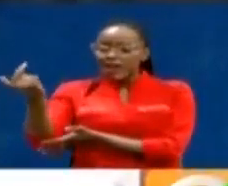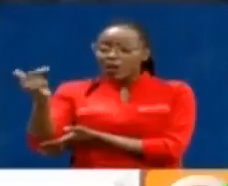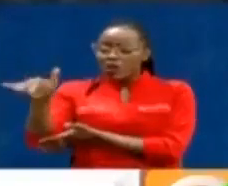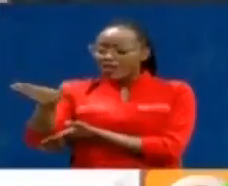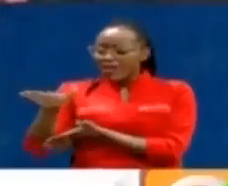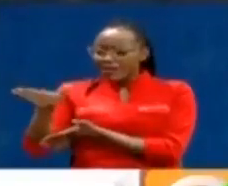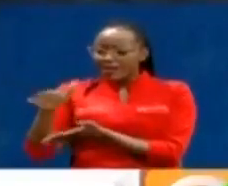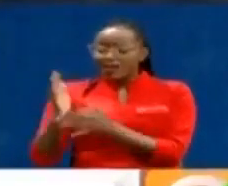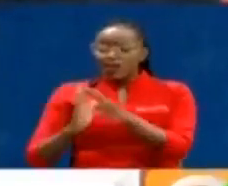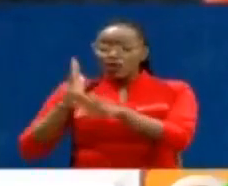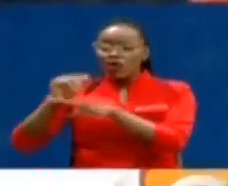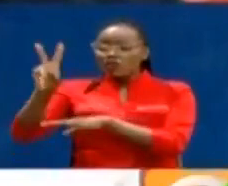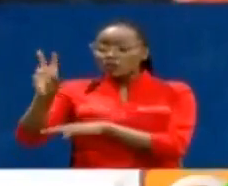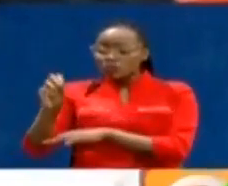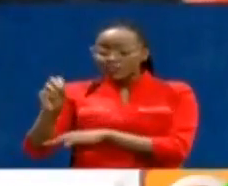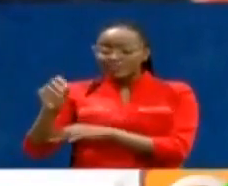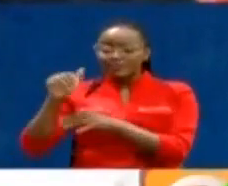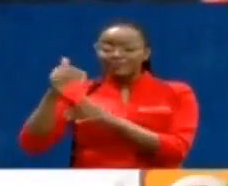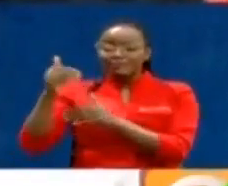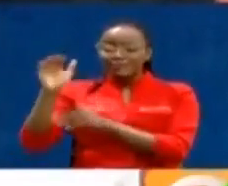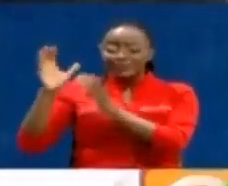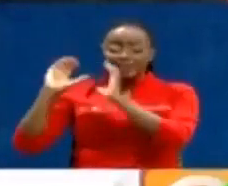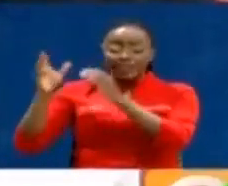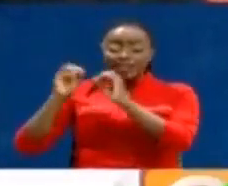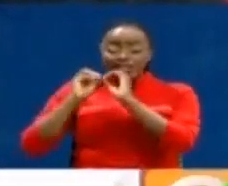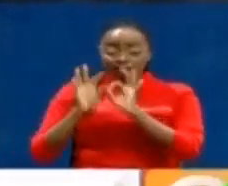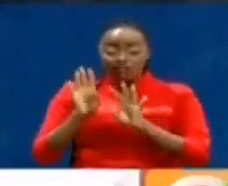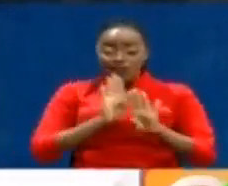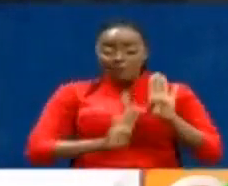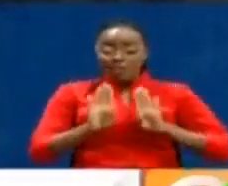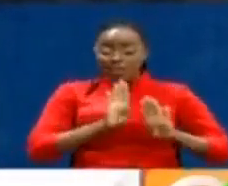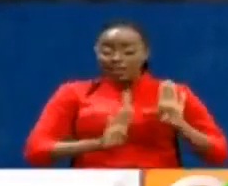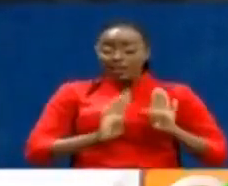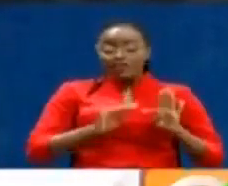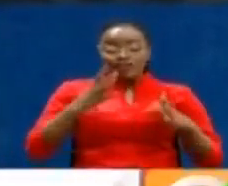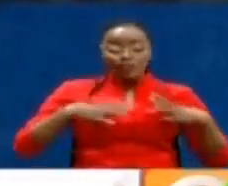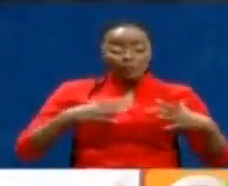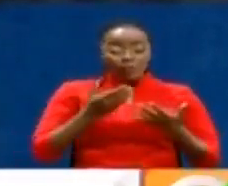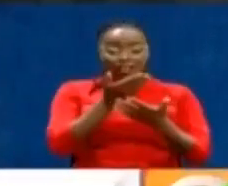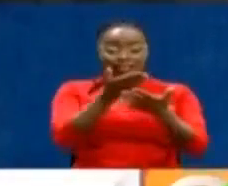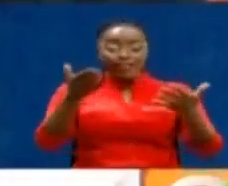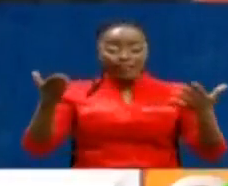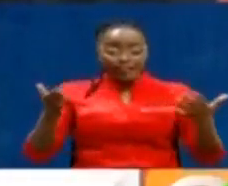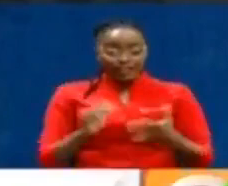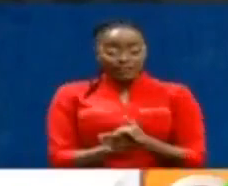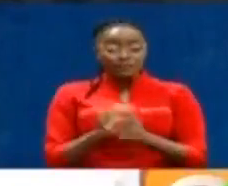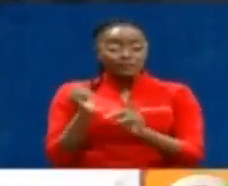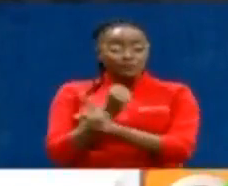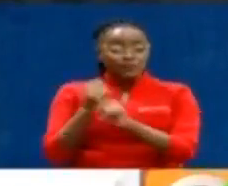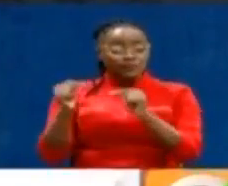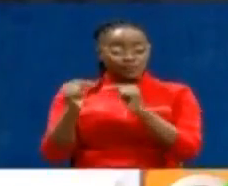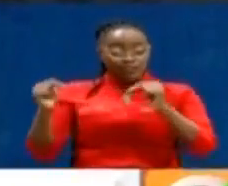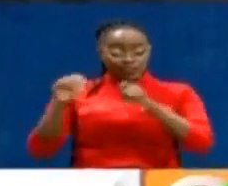zaidi ya 20 ndani ya Kilifi, ikiwa tabia za mwananchi katika